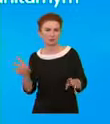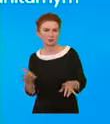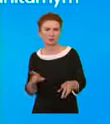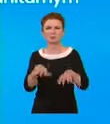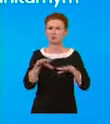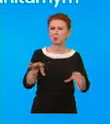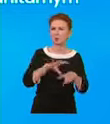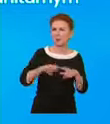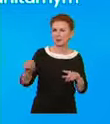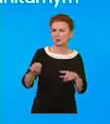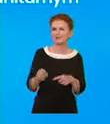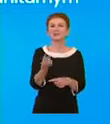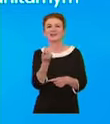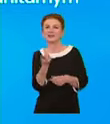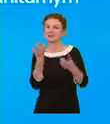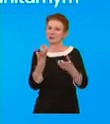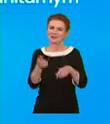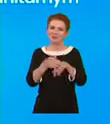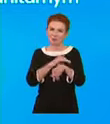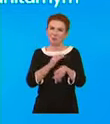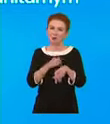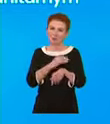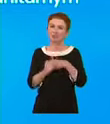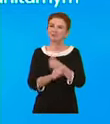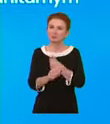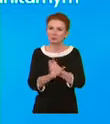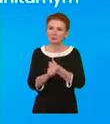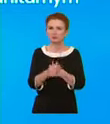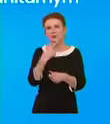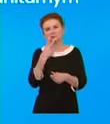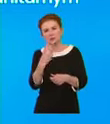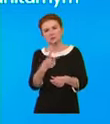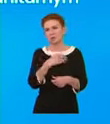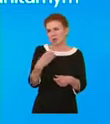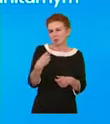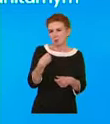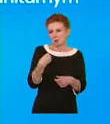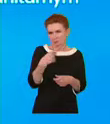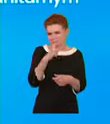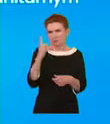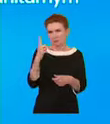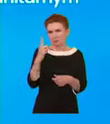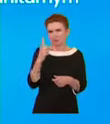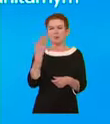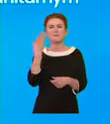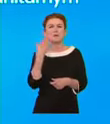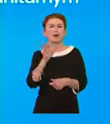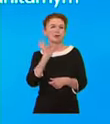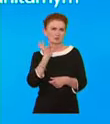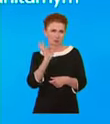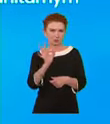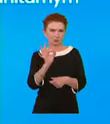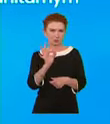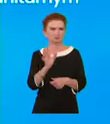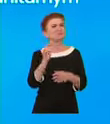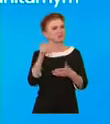też łagodzić, z tego względu, że widać wyraźnie, że polskie społeczeństwo bardzo dobrze, w ogromnej swojej większości, reaguje